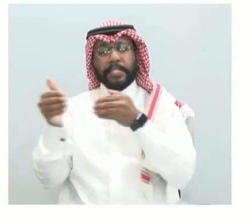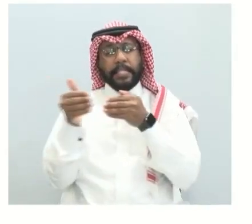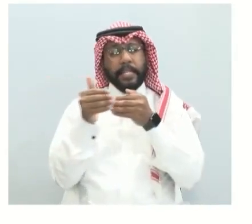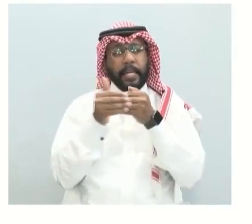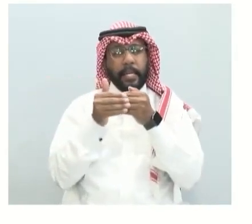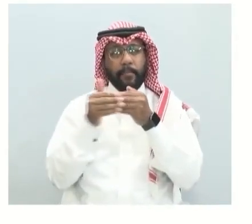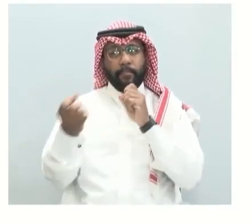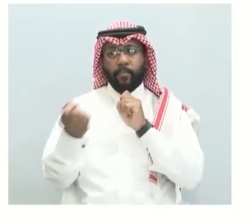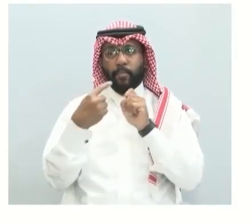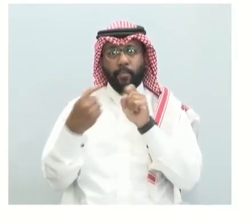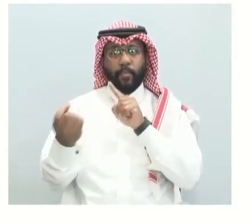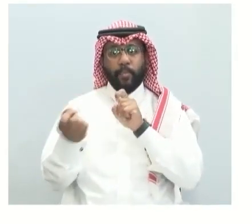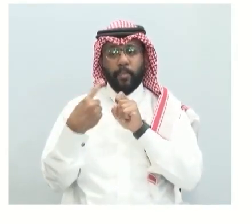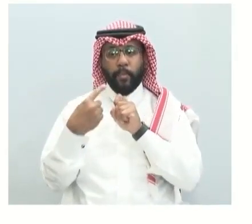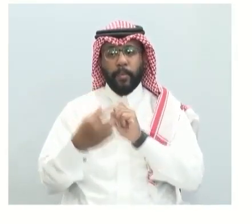بعضها البعض